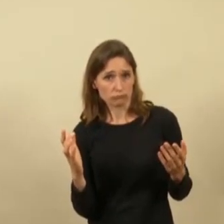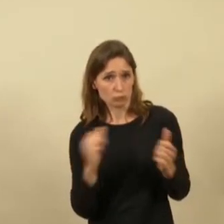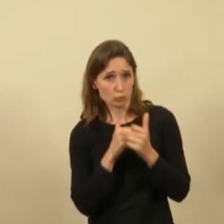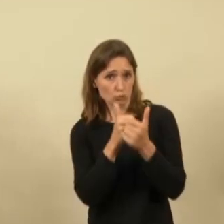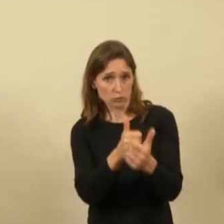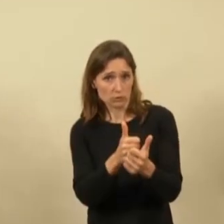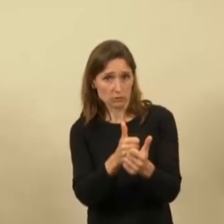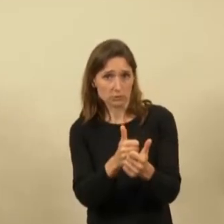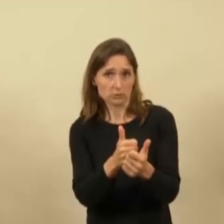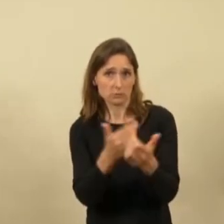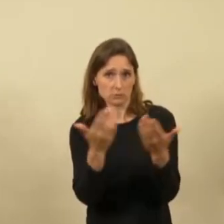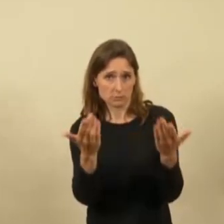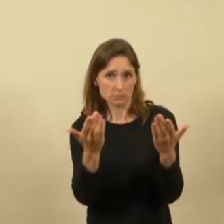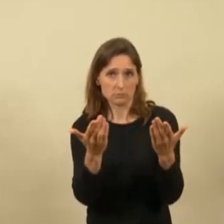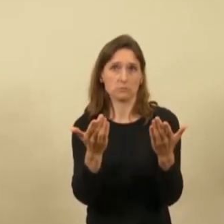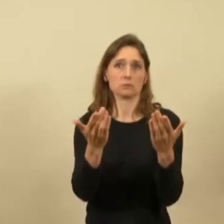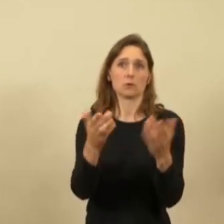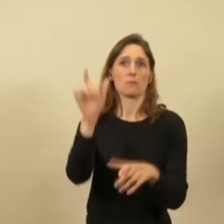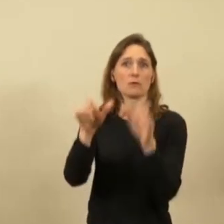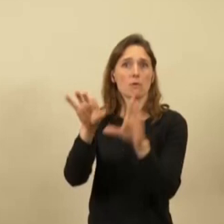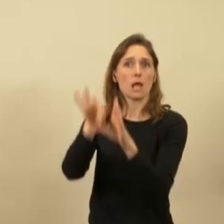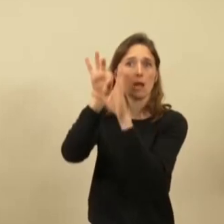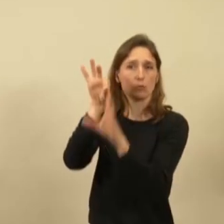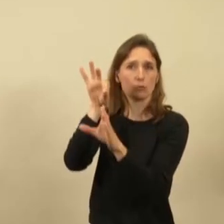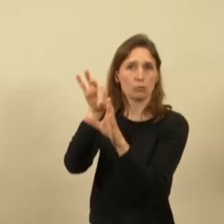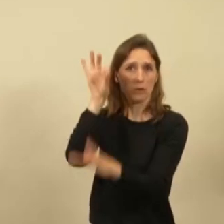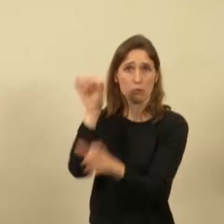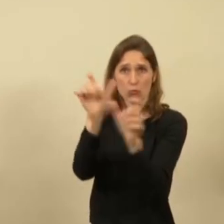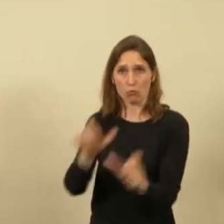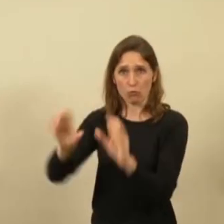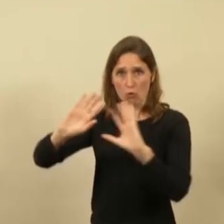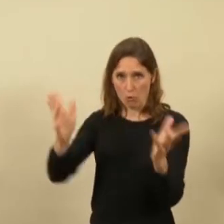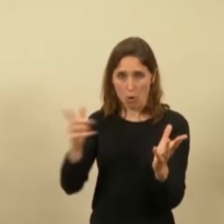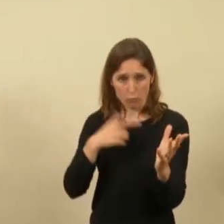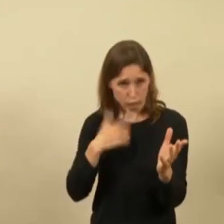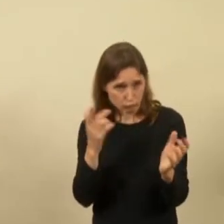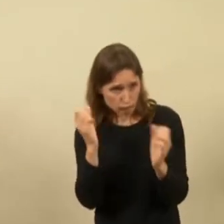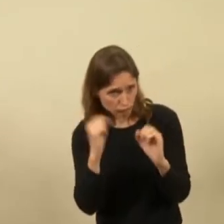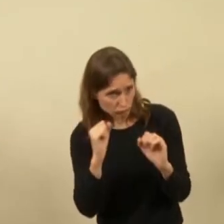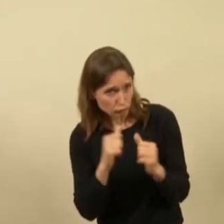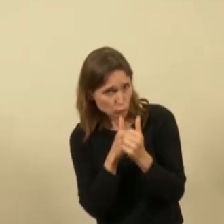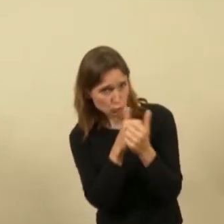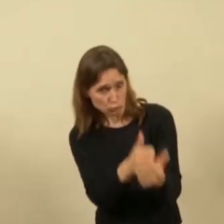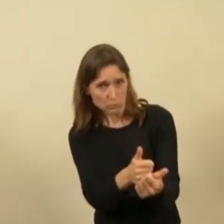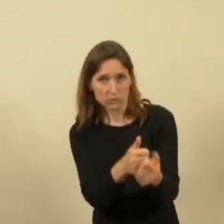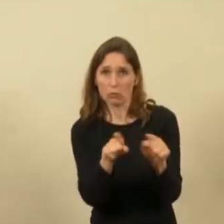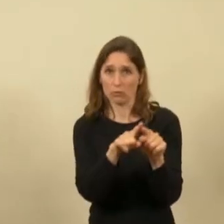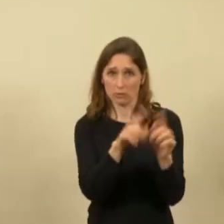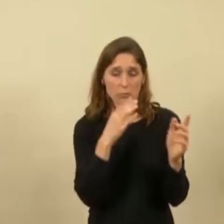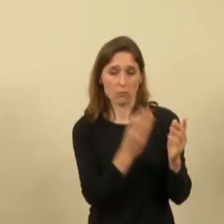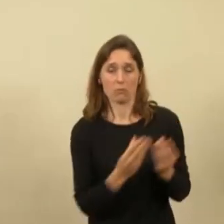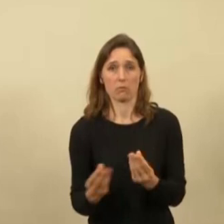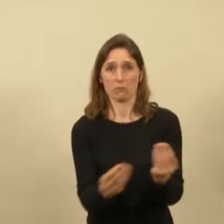renforcer la capacité à contrôler l'activité des élus à renforcer aussi la capacité d'intervention démocratique des citoyens et des électeurs dans la capacité à